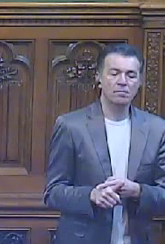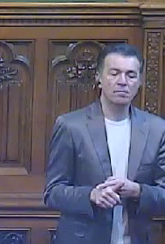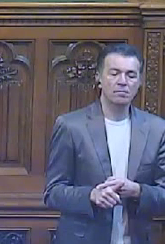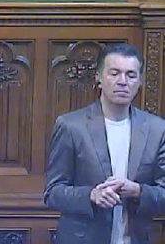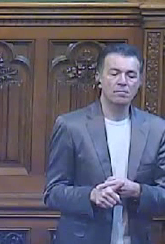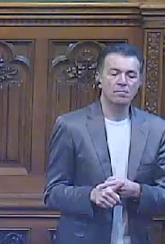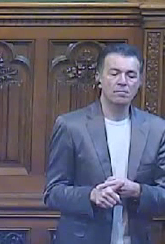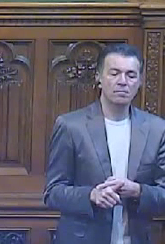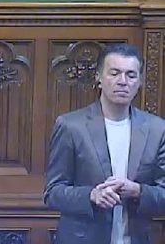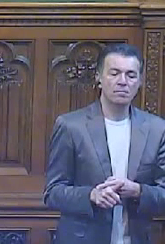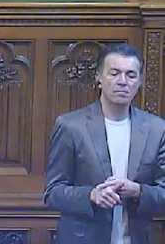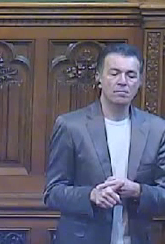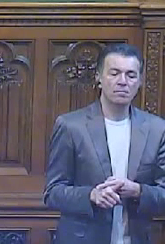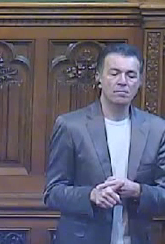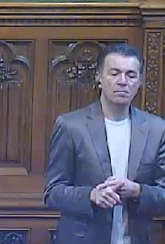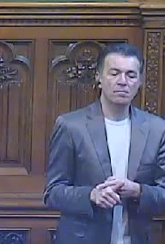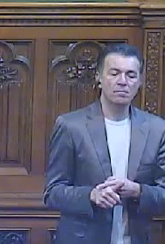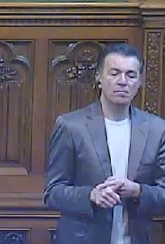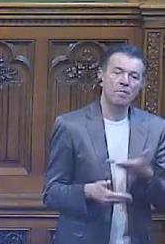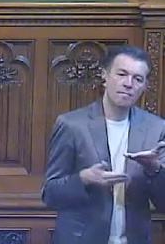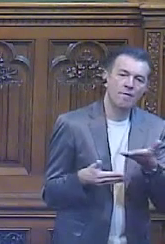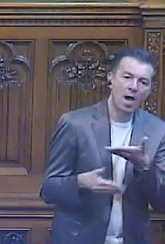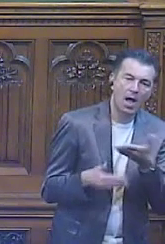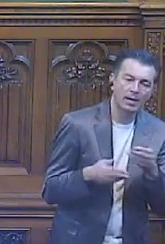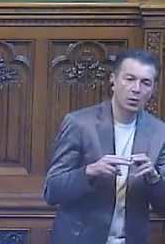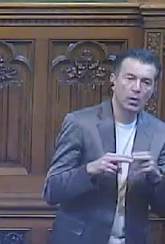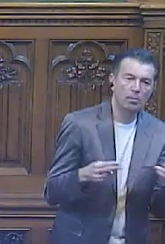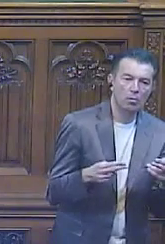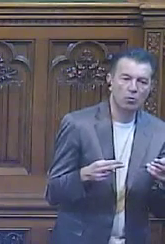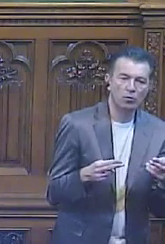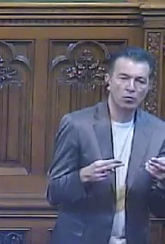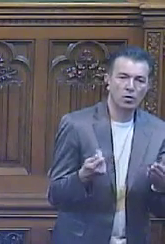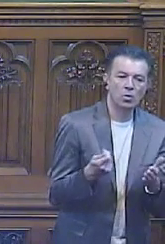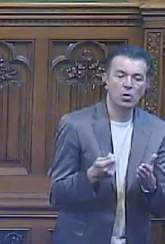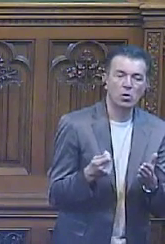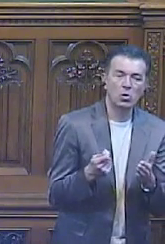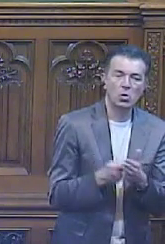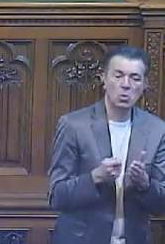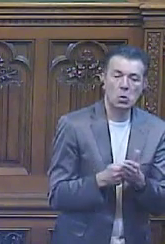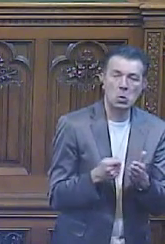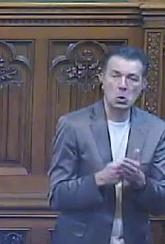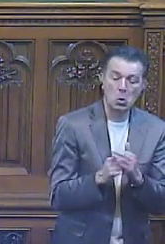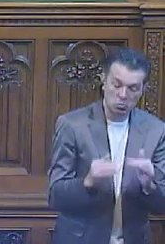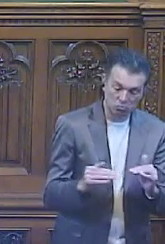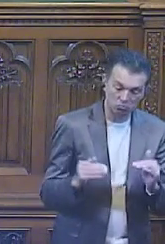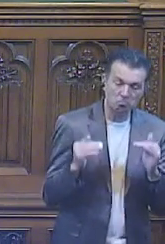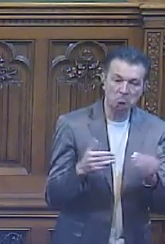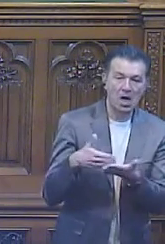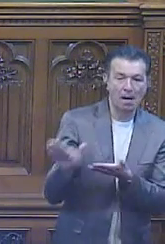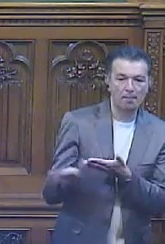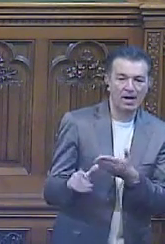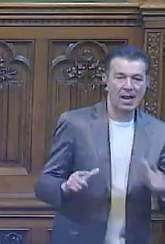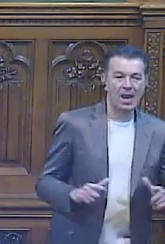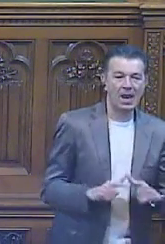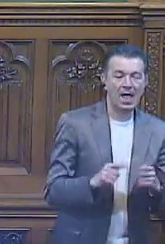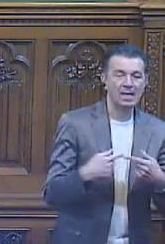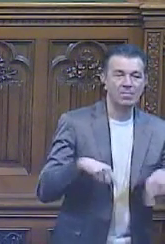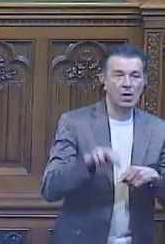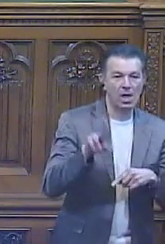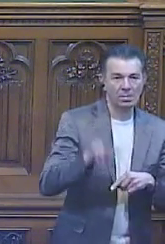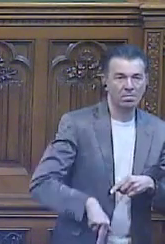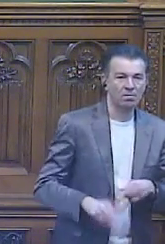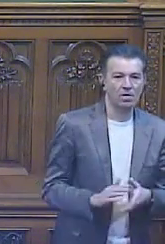möge erstens in den Verhandlungen mit dem Bund die Erhöhung der Kostensätze ablehnen, die Leistungen des Landes Wien auf